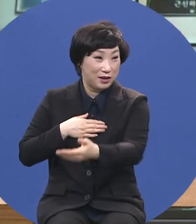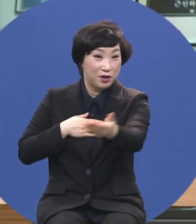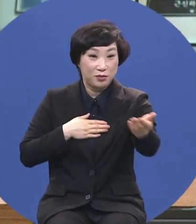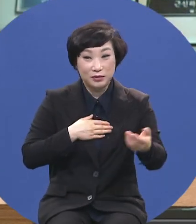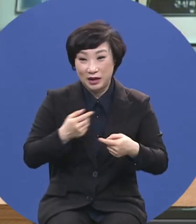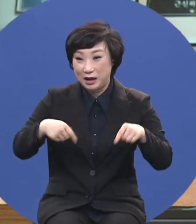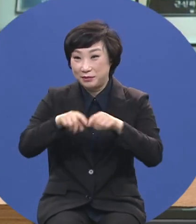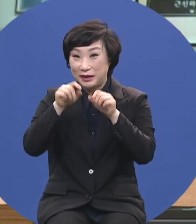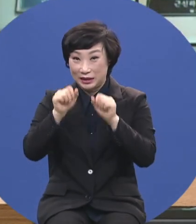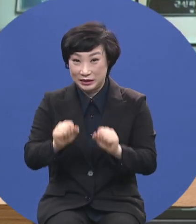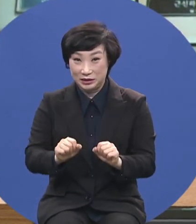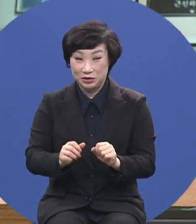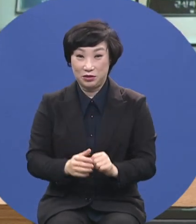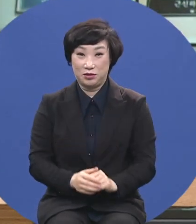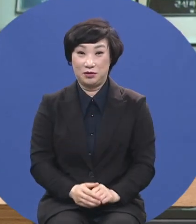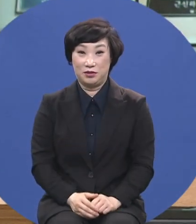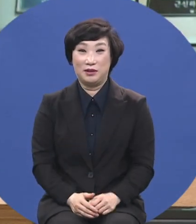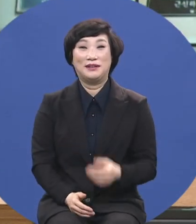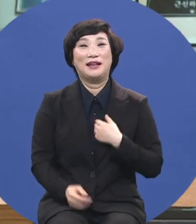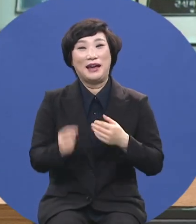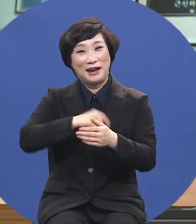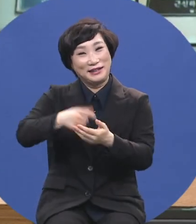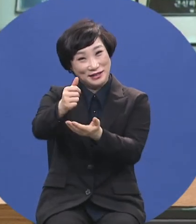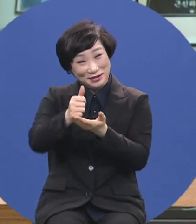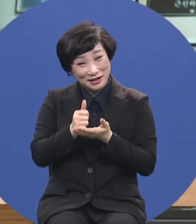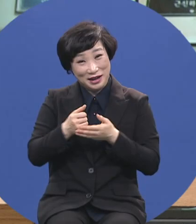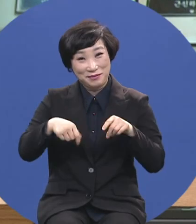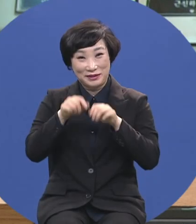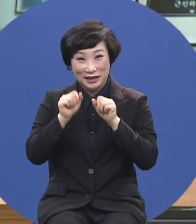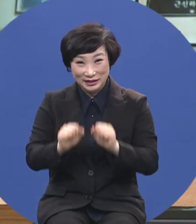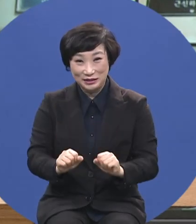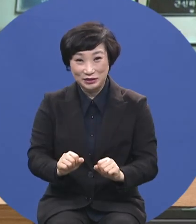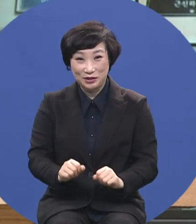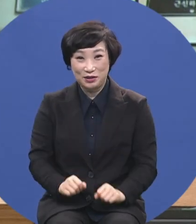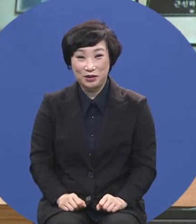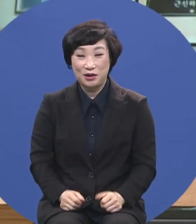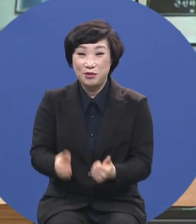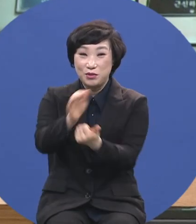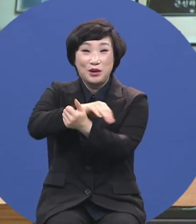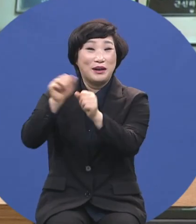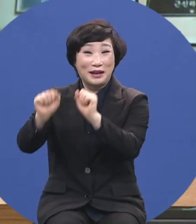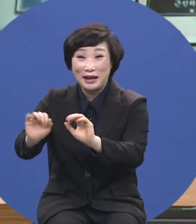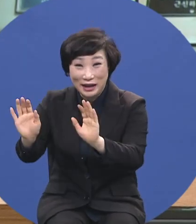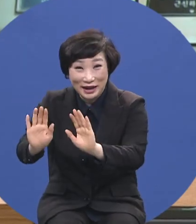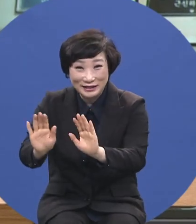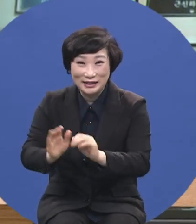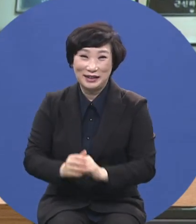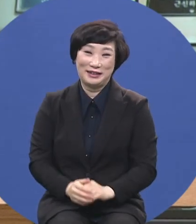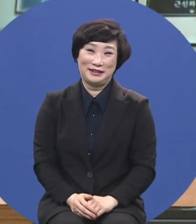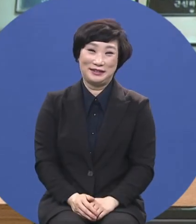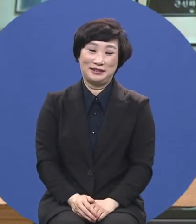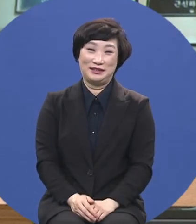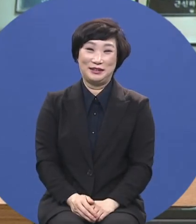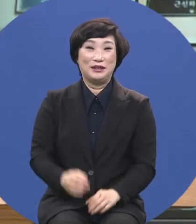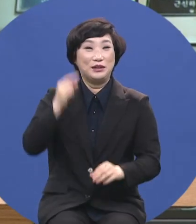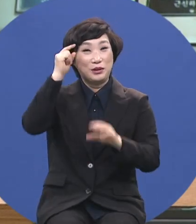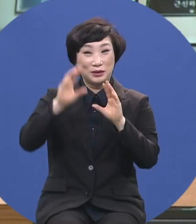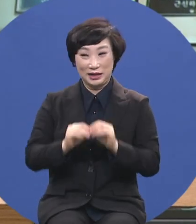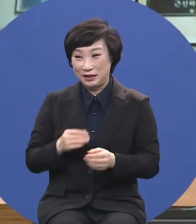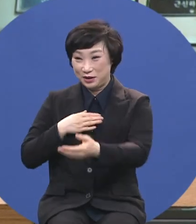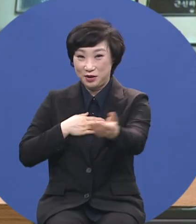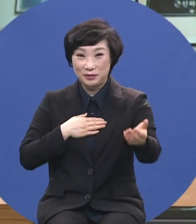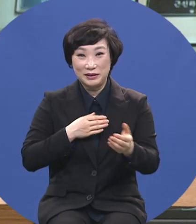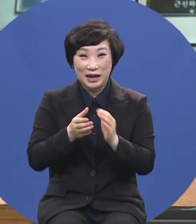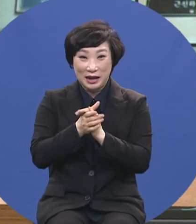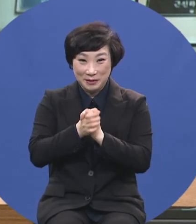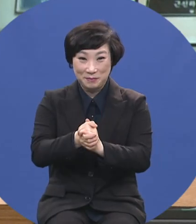함께 계십니다. 내 안에 계십니다. 무덤에 계시지 않습니다. 동의하시면 아멘